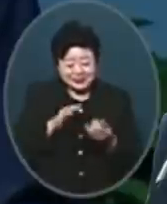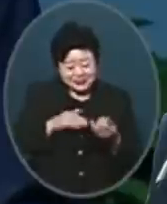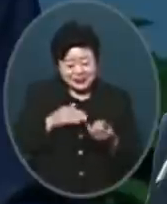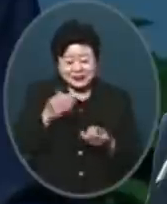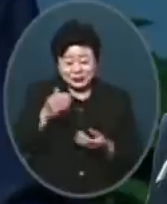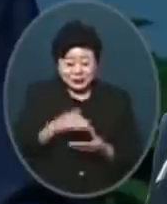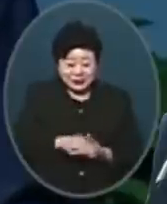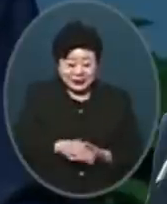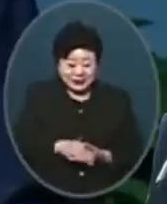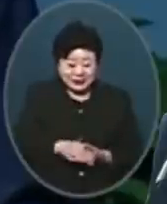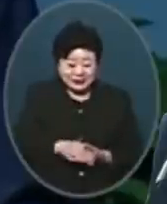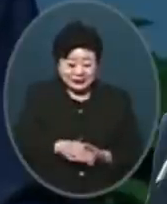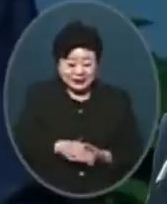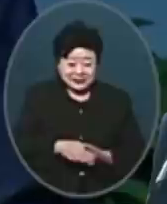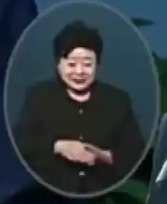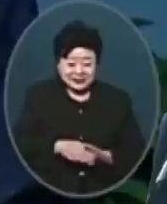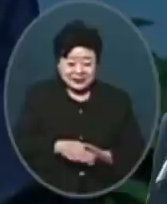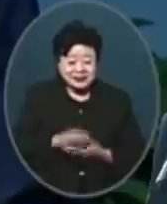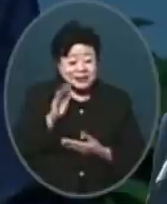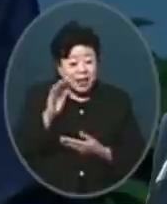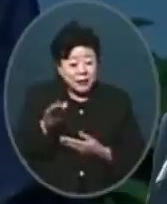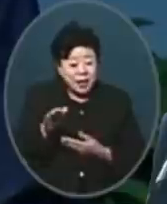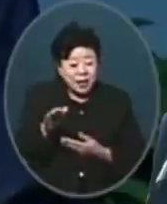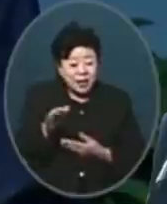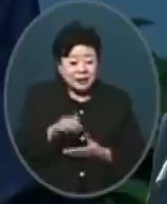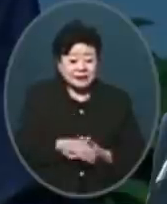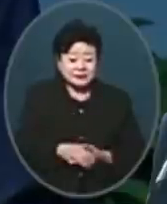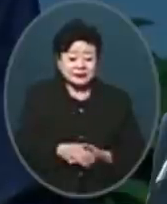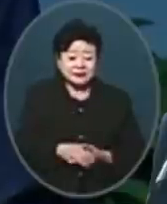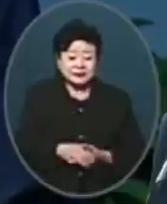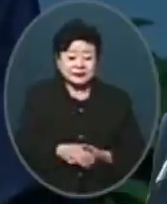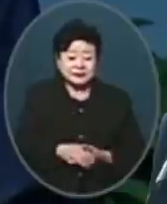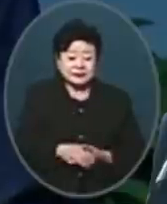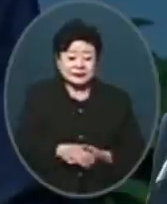주었는데 그 다음에